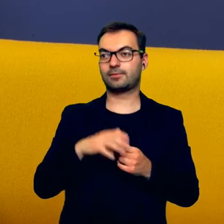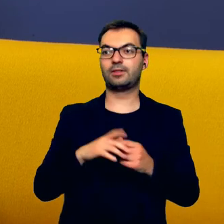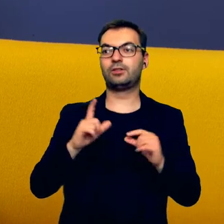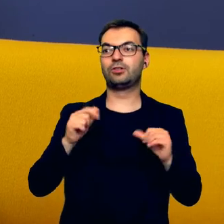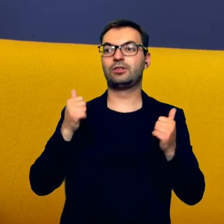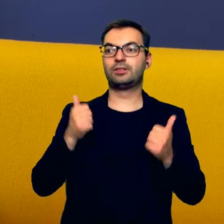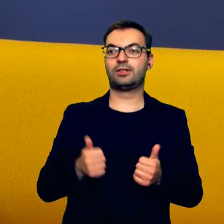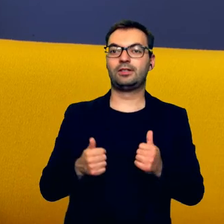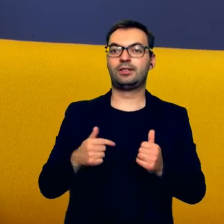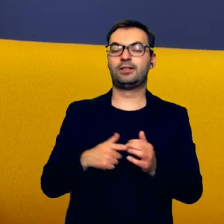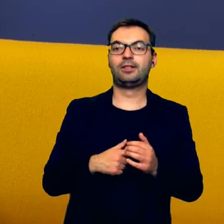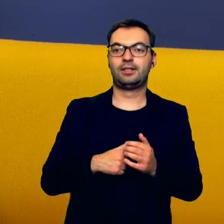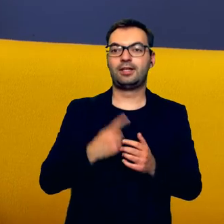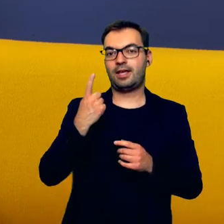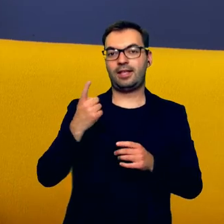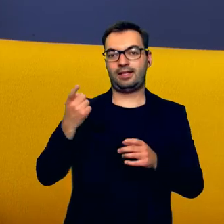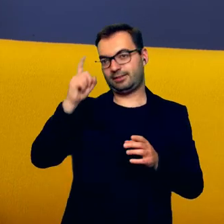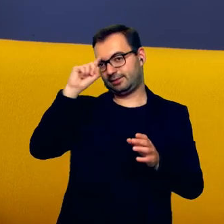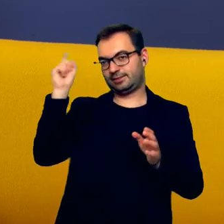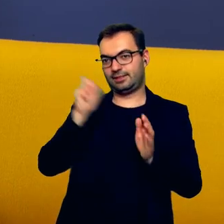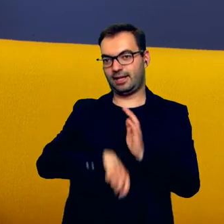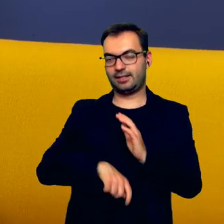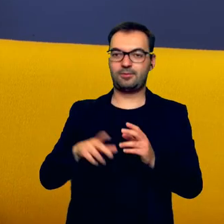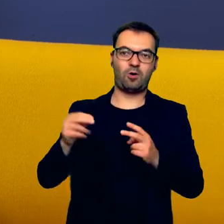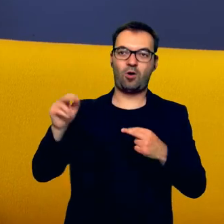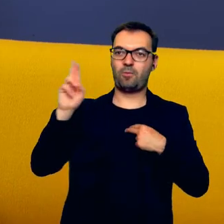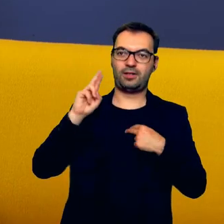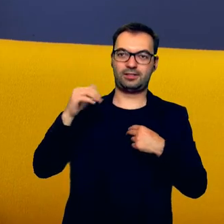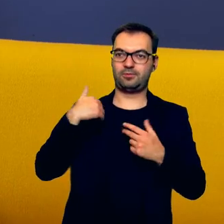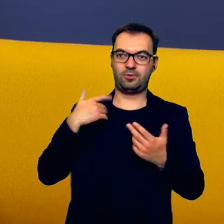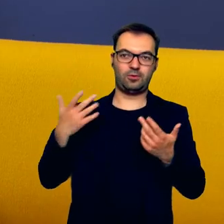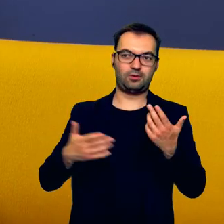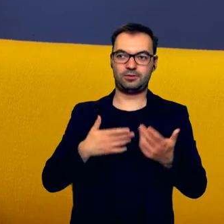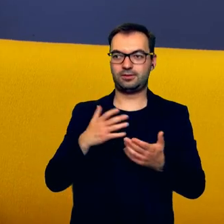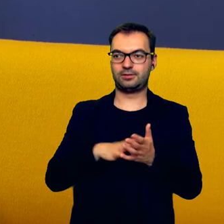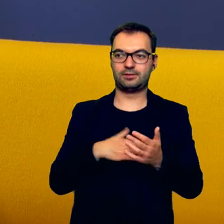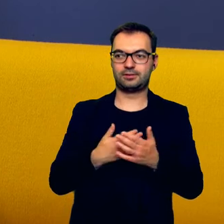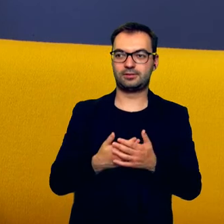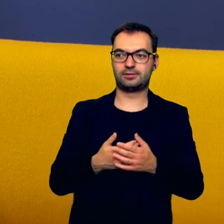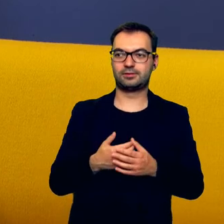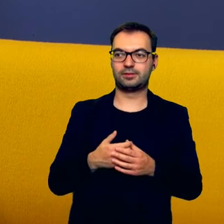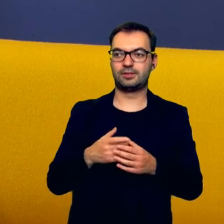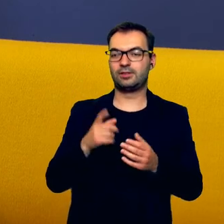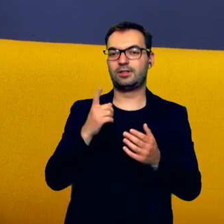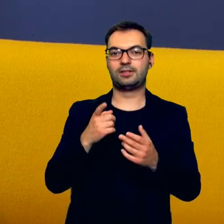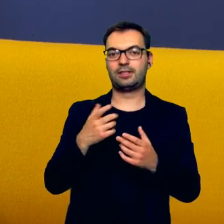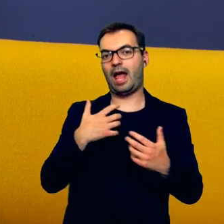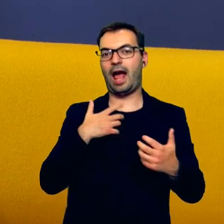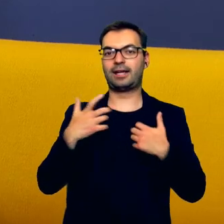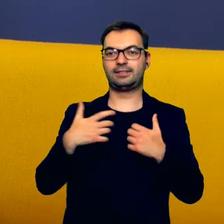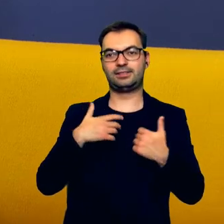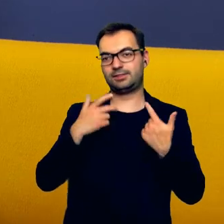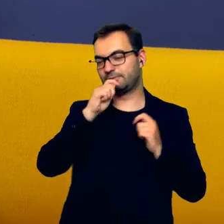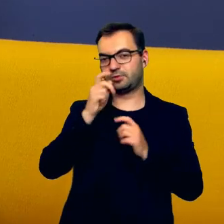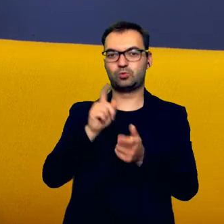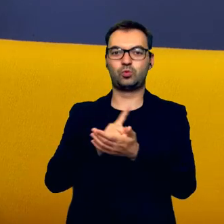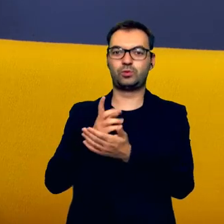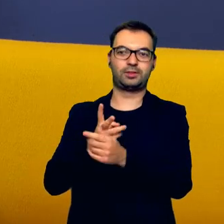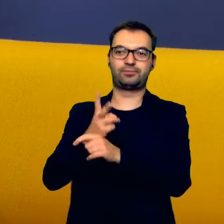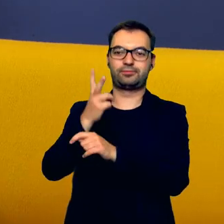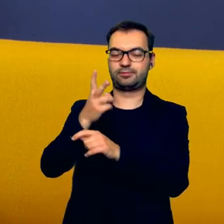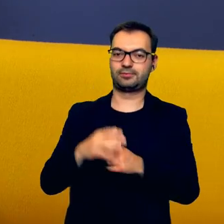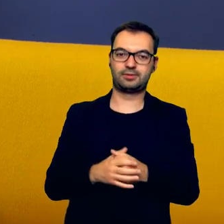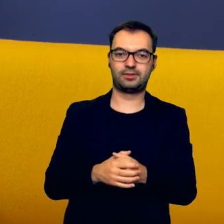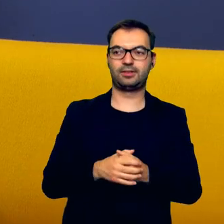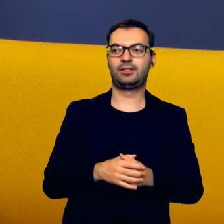Aha. Co sprawia, że jeden zdradza, bo obiecano mu na przykład sukces artystyczny,